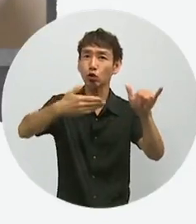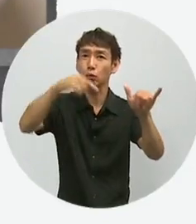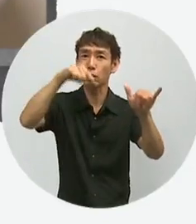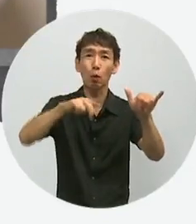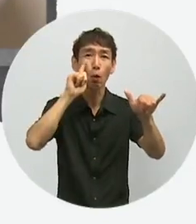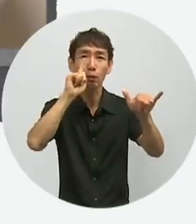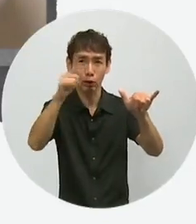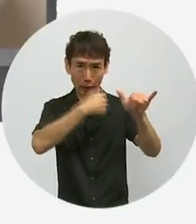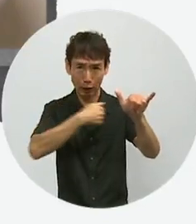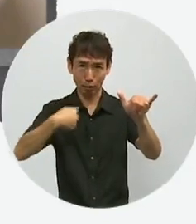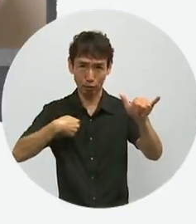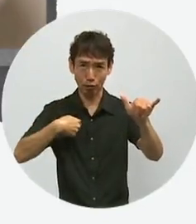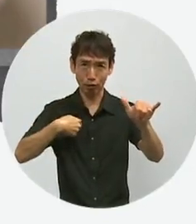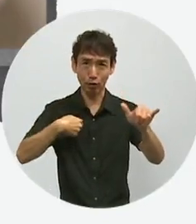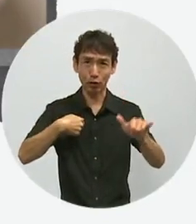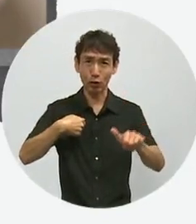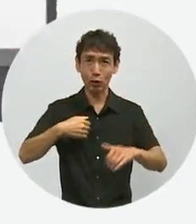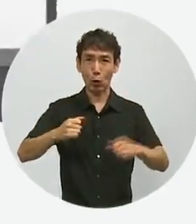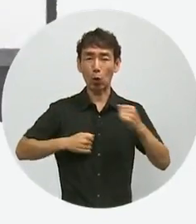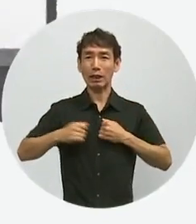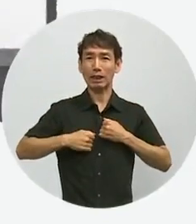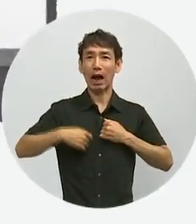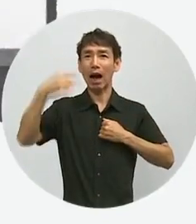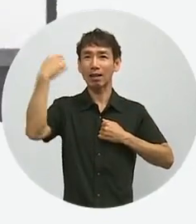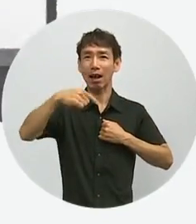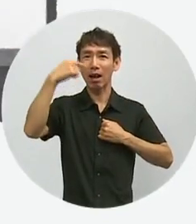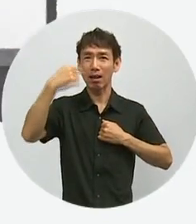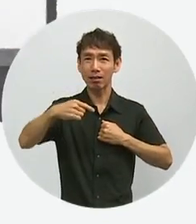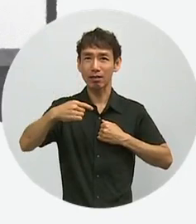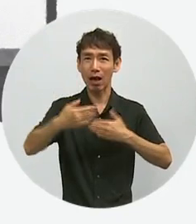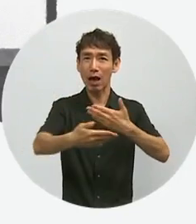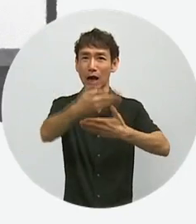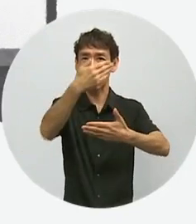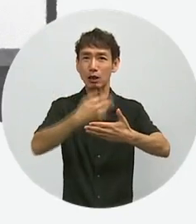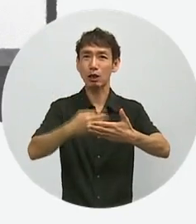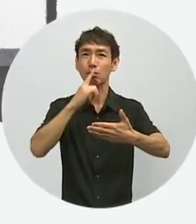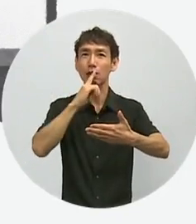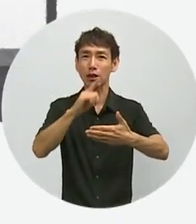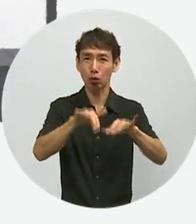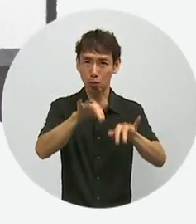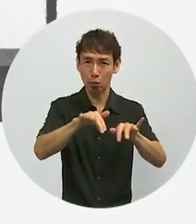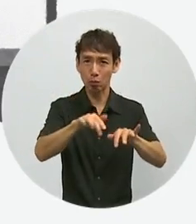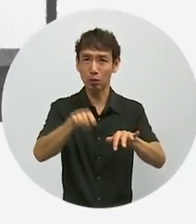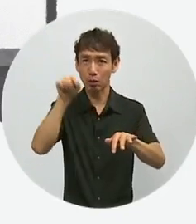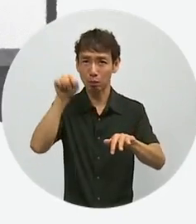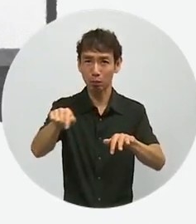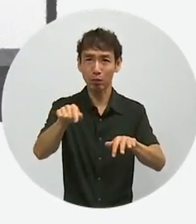、ゴリラ先生紙芝居で検索してみてください。